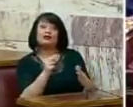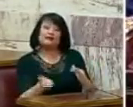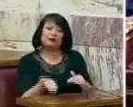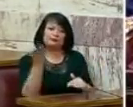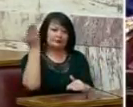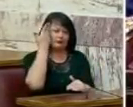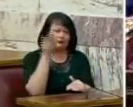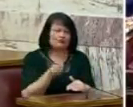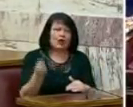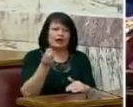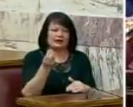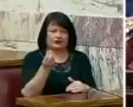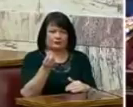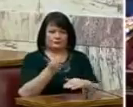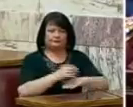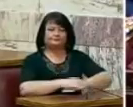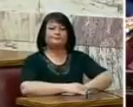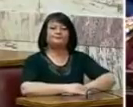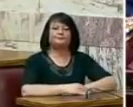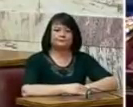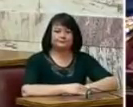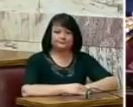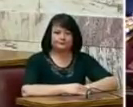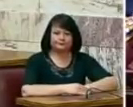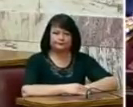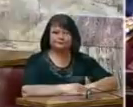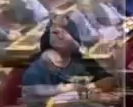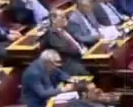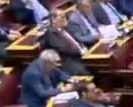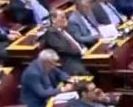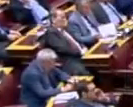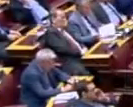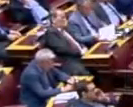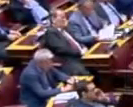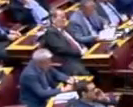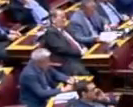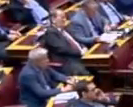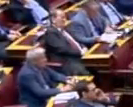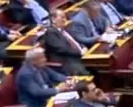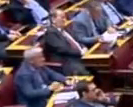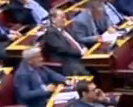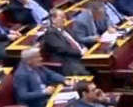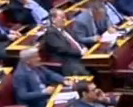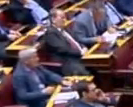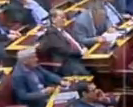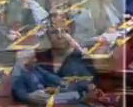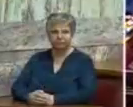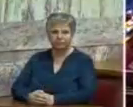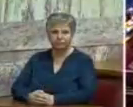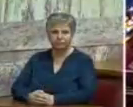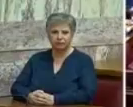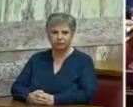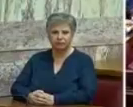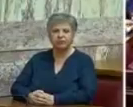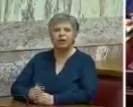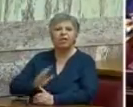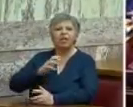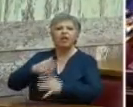Γεωργιάδης. Λοιπόν, ηρεμήστε, μην εκνευρίζεσαι. Μην εκνευρίζεσαι η άσονα, μην εκνευρίζεσαι. Έχεις